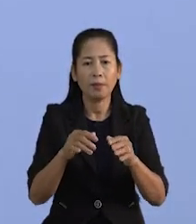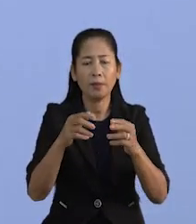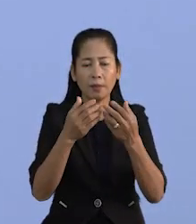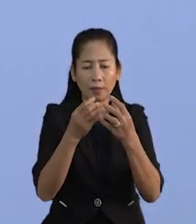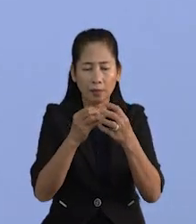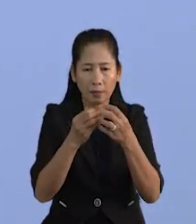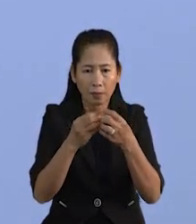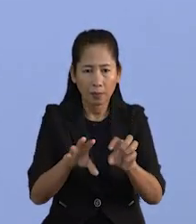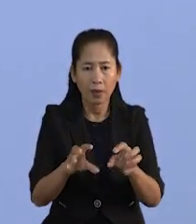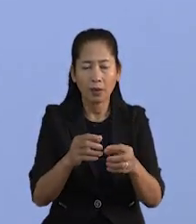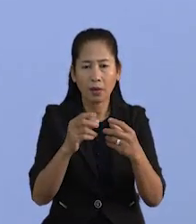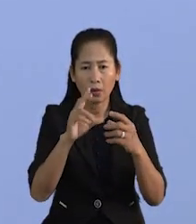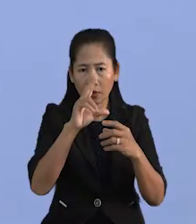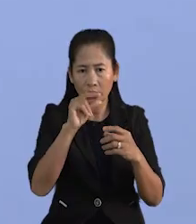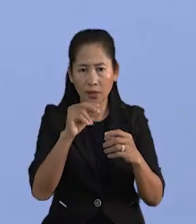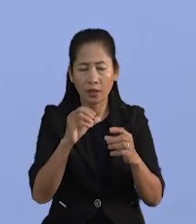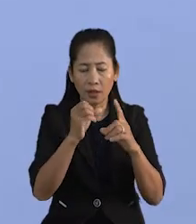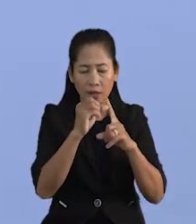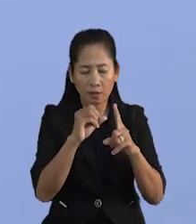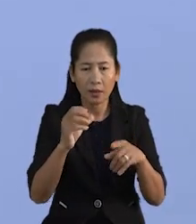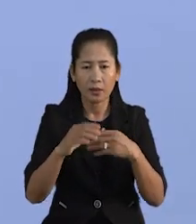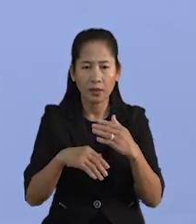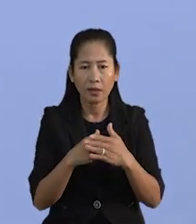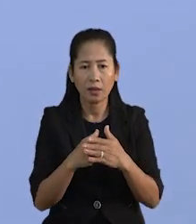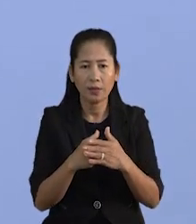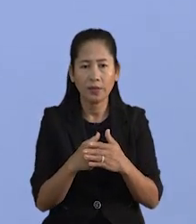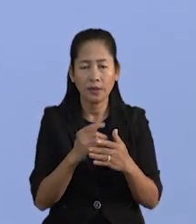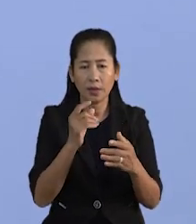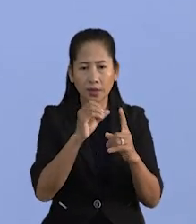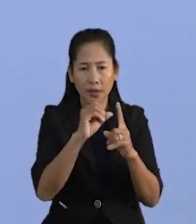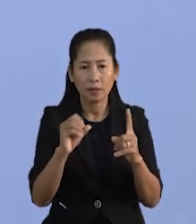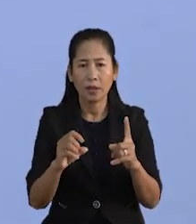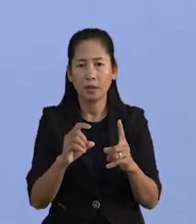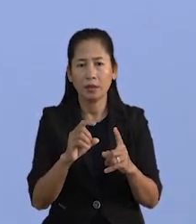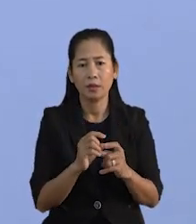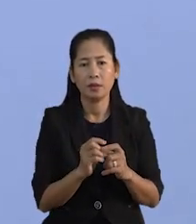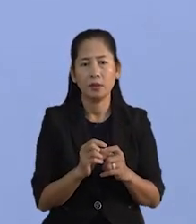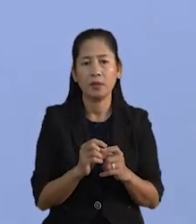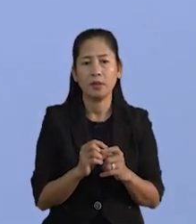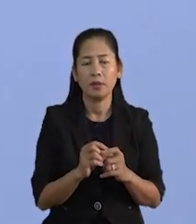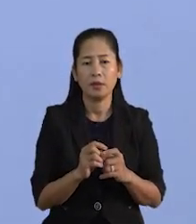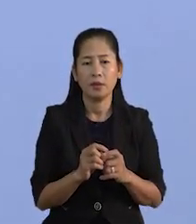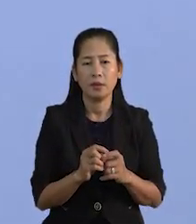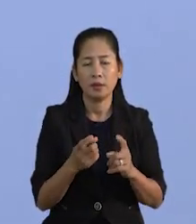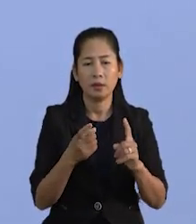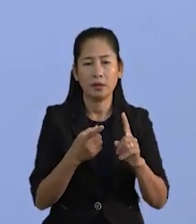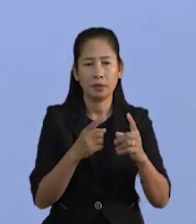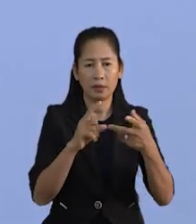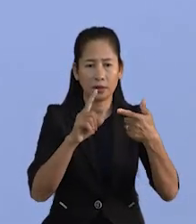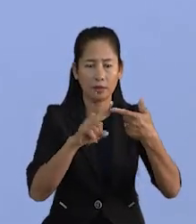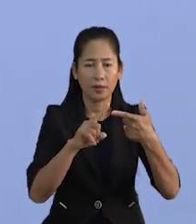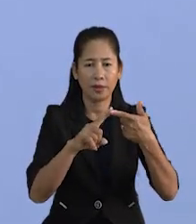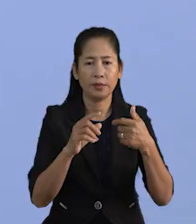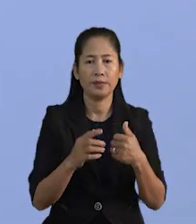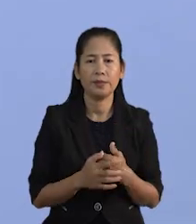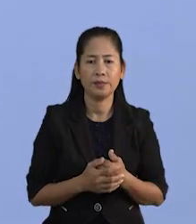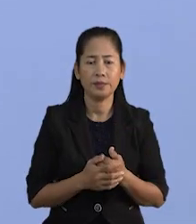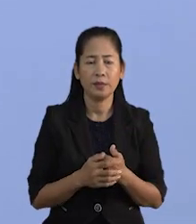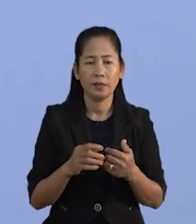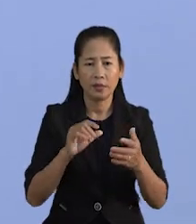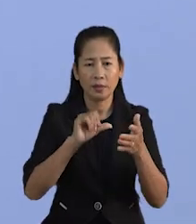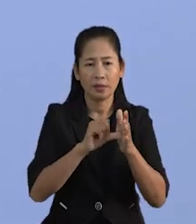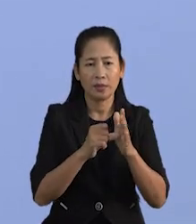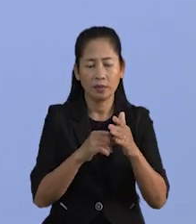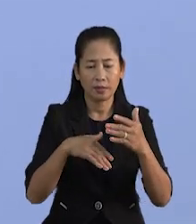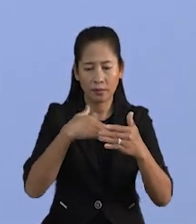បាទតើក្នុងចំណោមរបស់ទាំងអស់នេះណាតើរបស់ណាមួយគួរតែជារបស់ទី2ដែលមានខ្លឹ